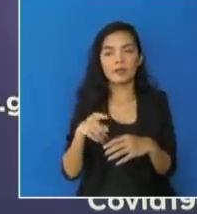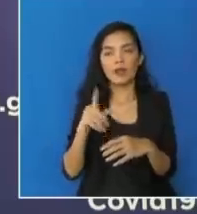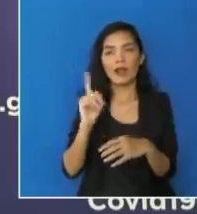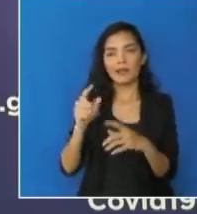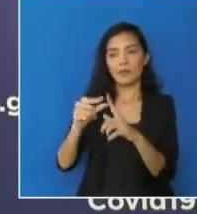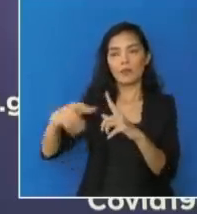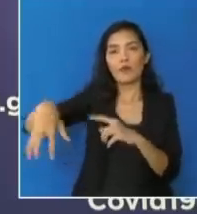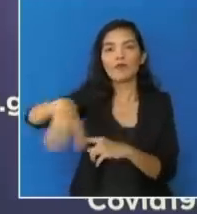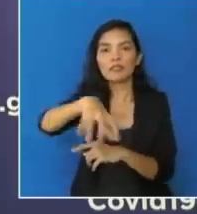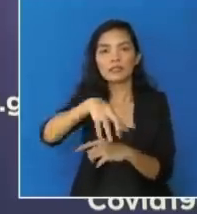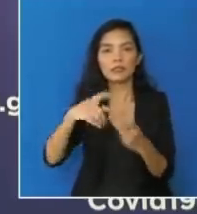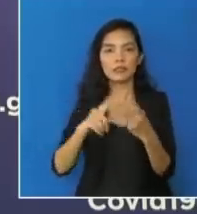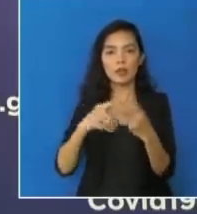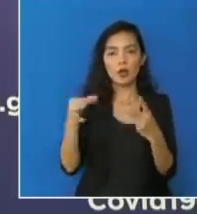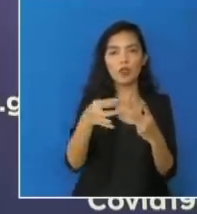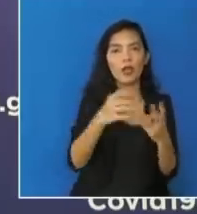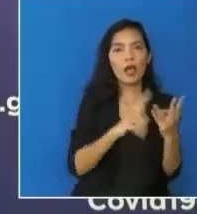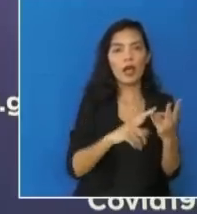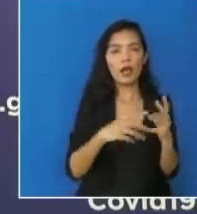tingkat provinsi dan kabupaten.